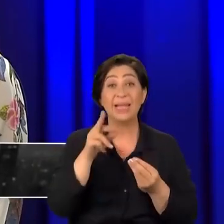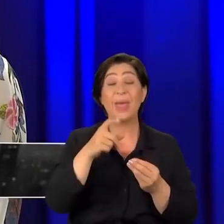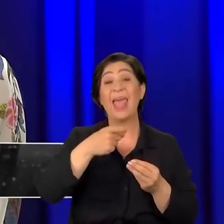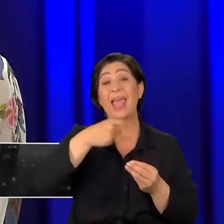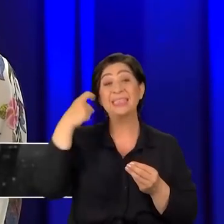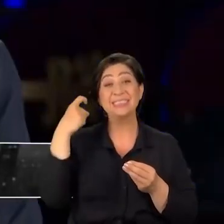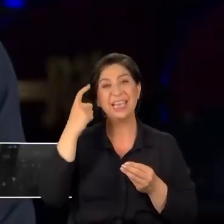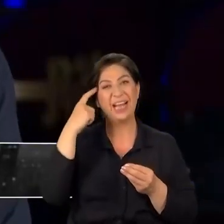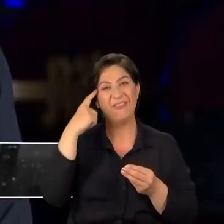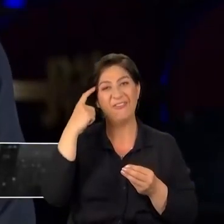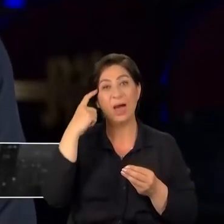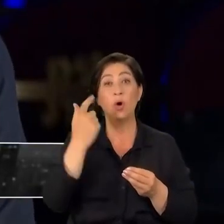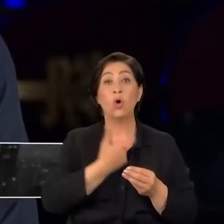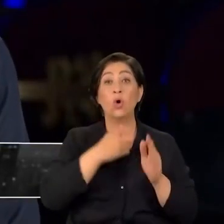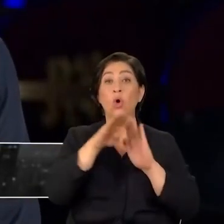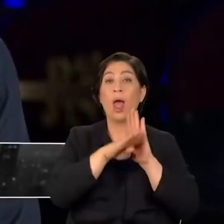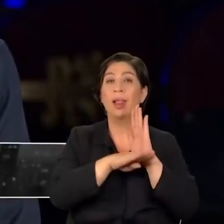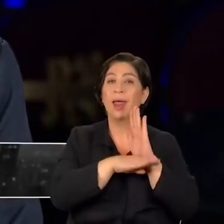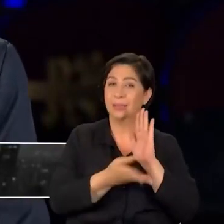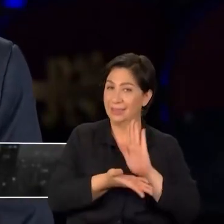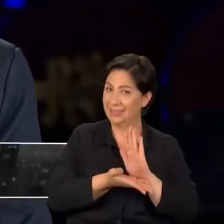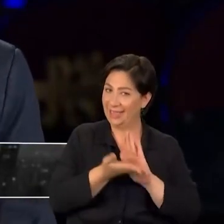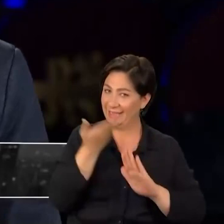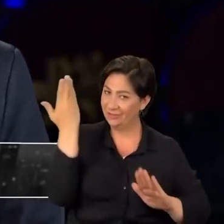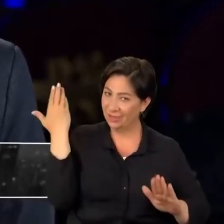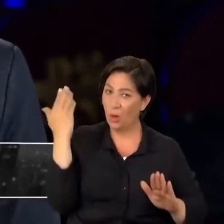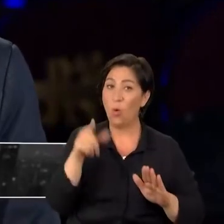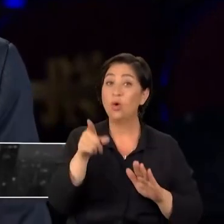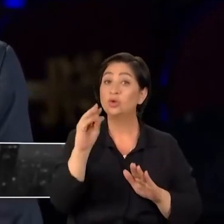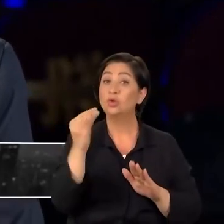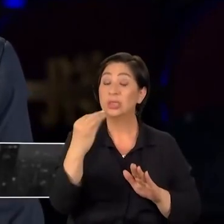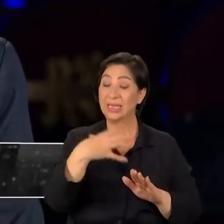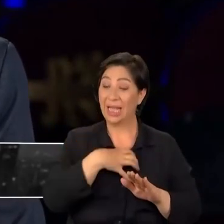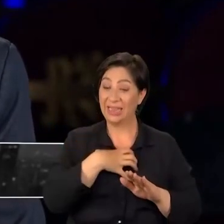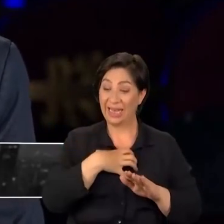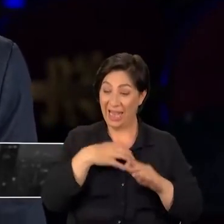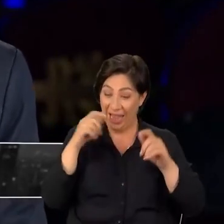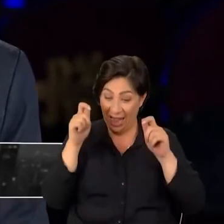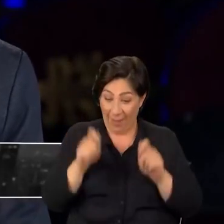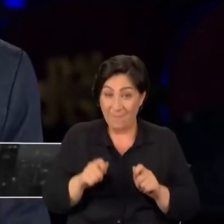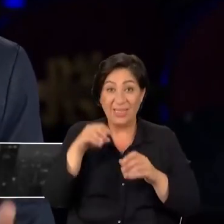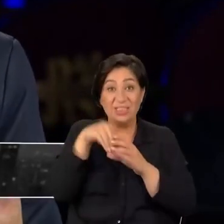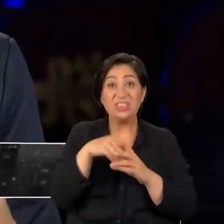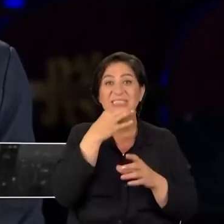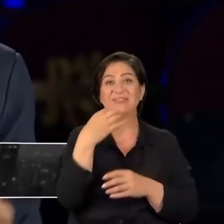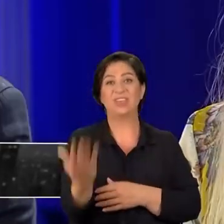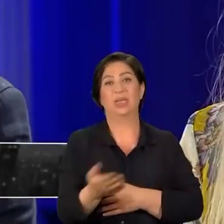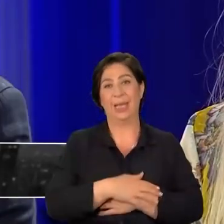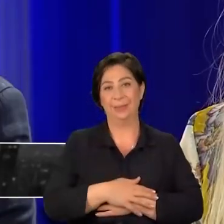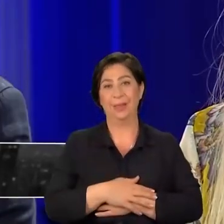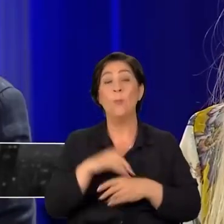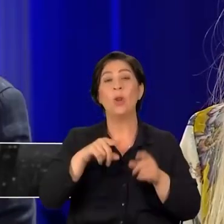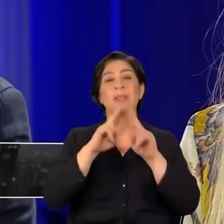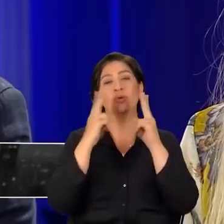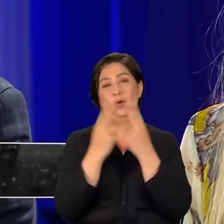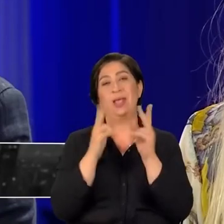eski usul kuralları kaldıracaklar ve o çocukların kendilerini gerçekleştirmelerine izin verecekler. Şimdi bu böyle bir